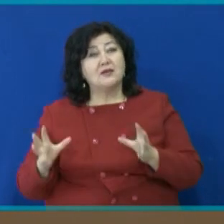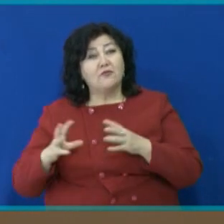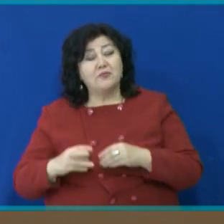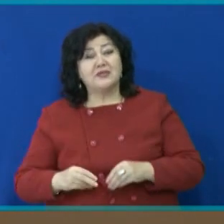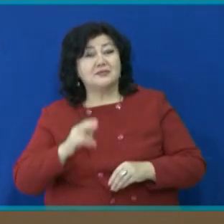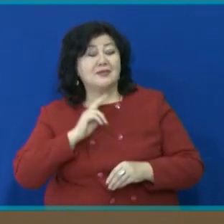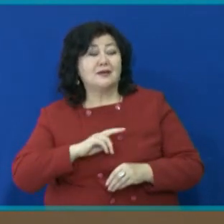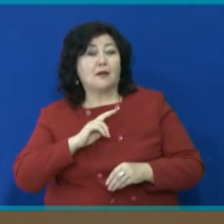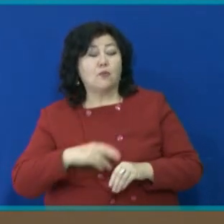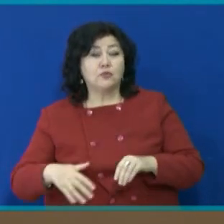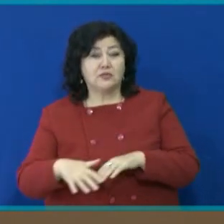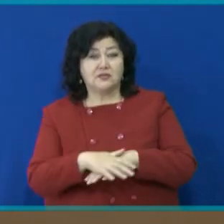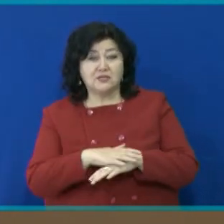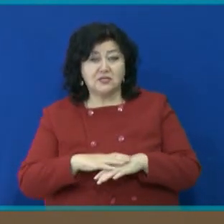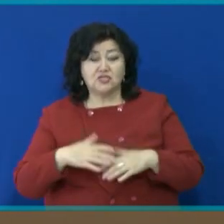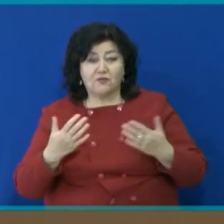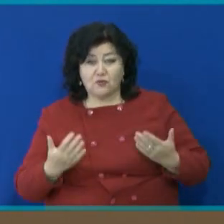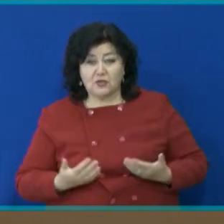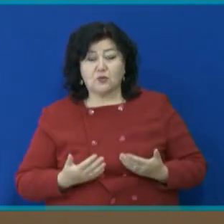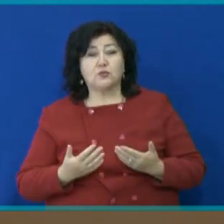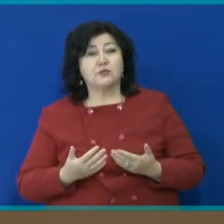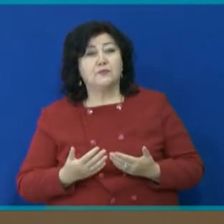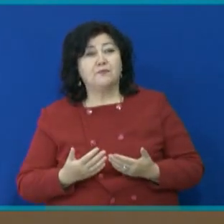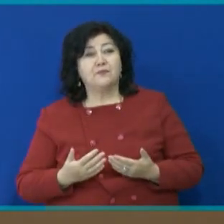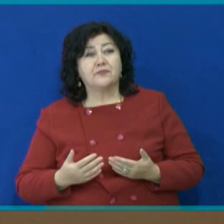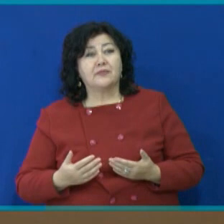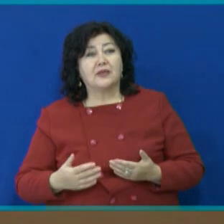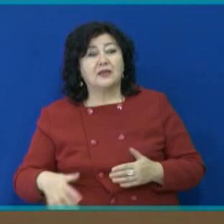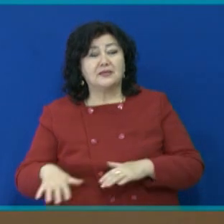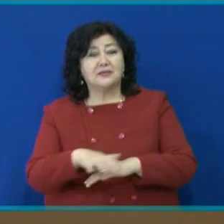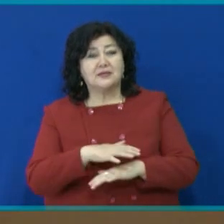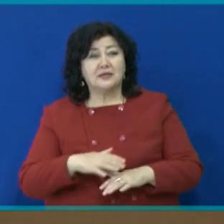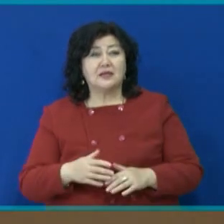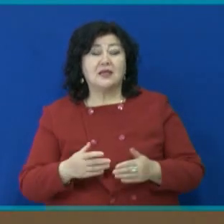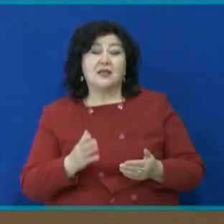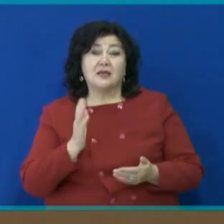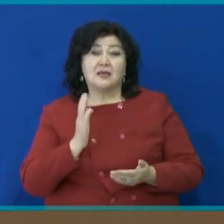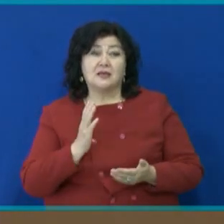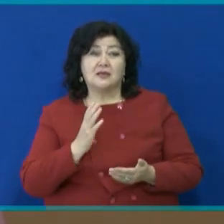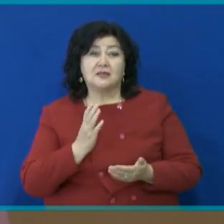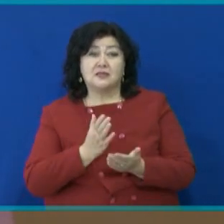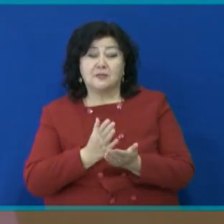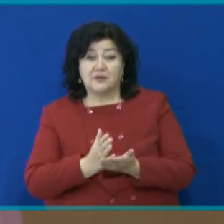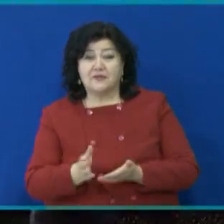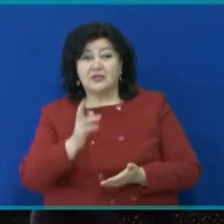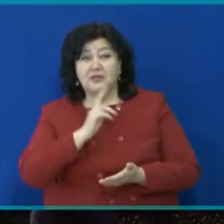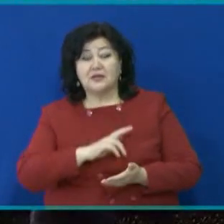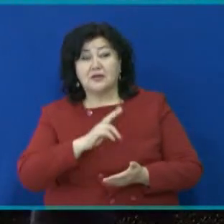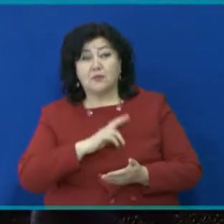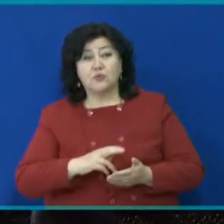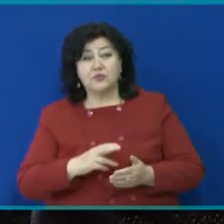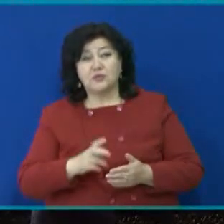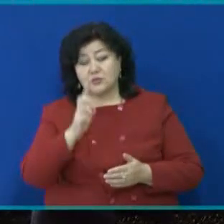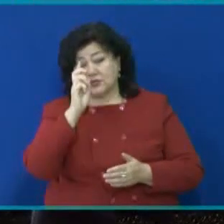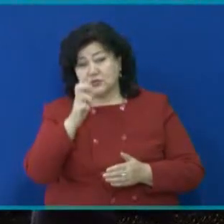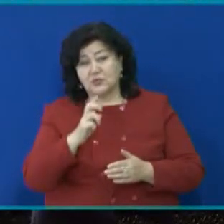етіп жатқан халқымыздың осының астарында еліміздегі жүргізіліп отырып тұрған сындарлы оңай тіл саясаты деп білеміз.